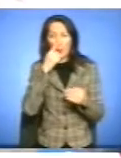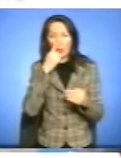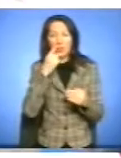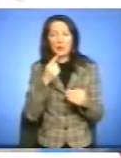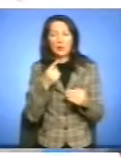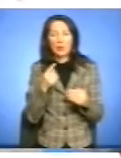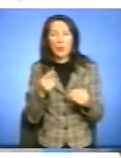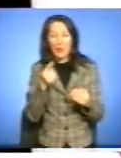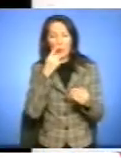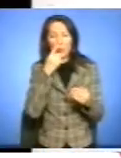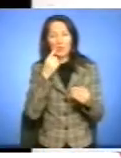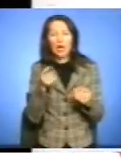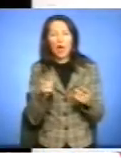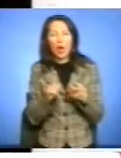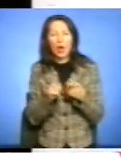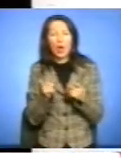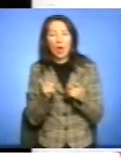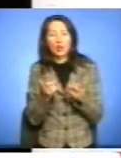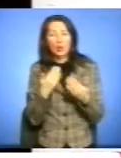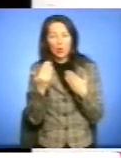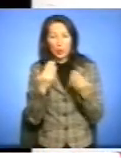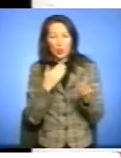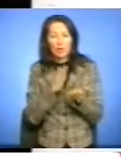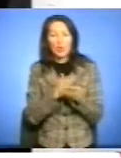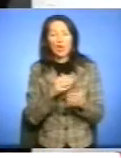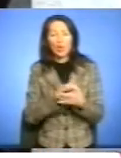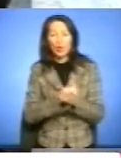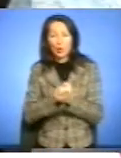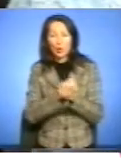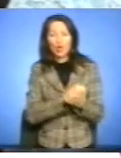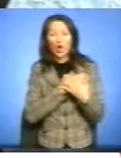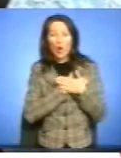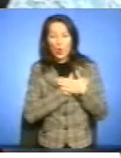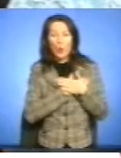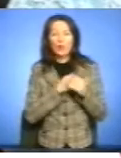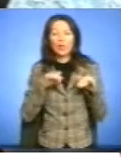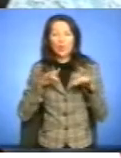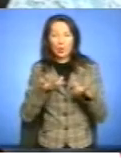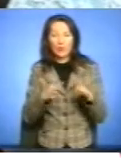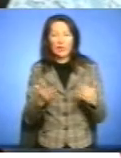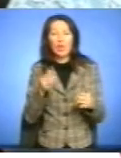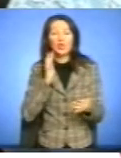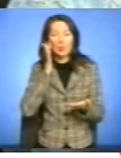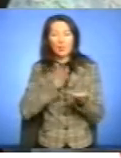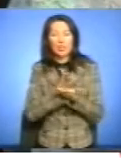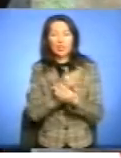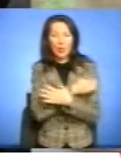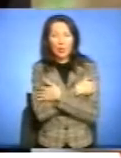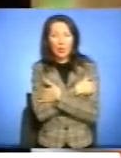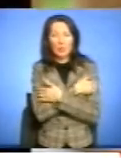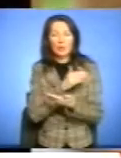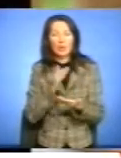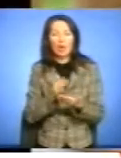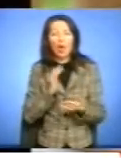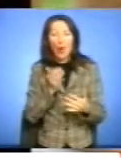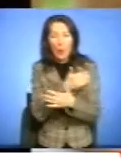і близьких контактів. Існують дружні, любовні, ділові і навіть політичні обійми. Доведено, що обіймів